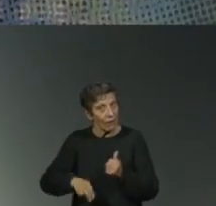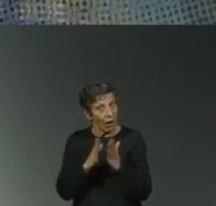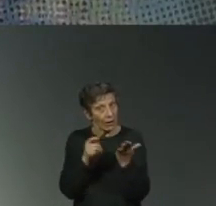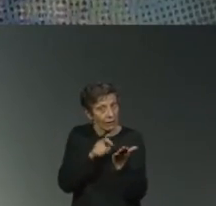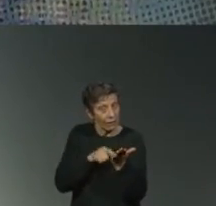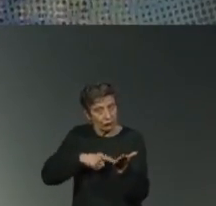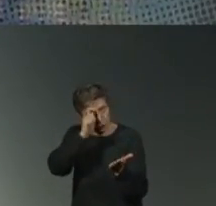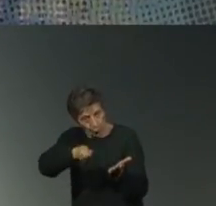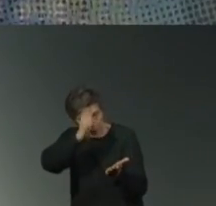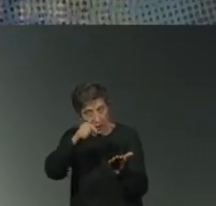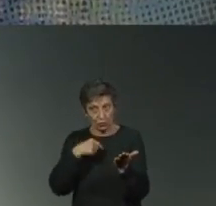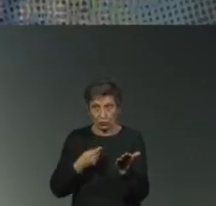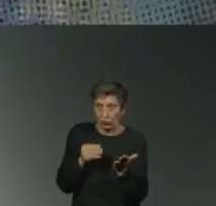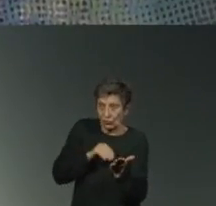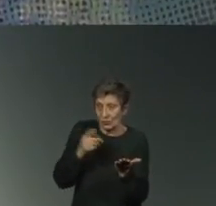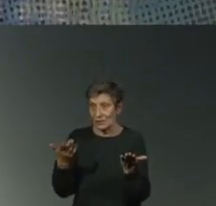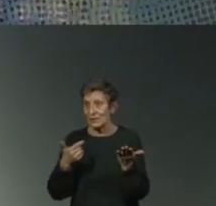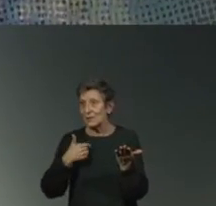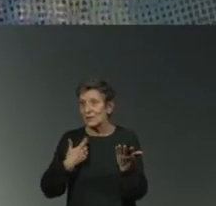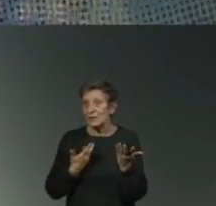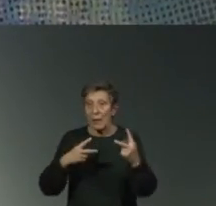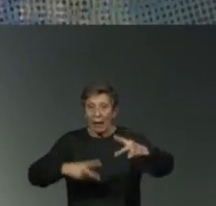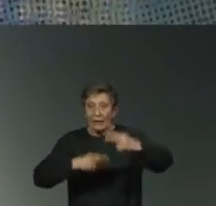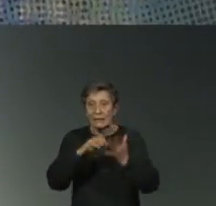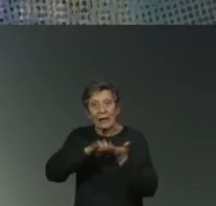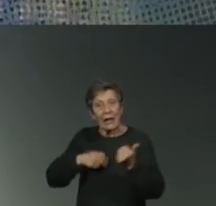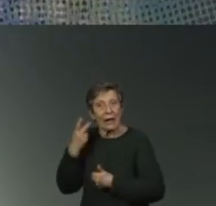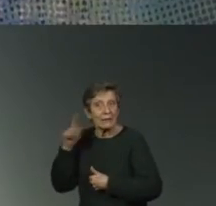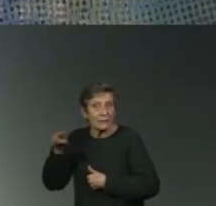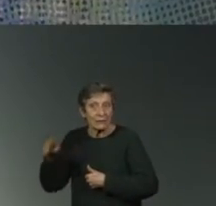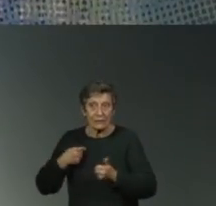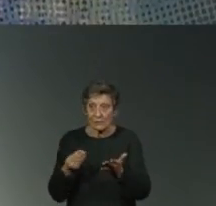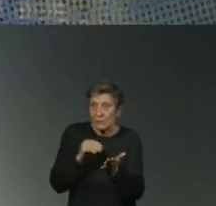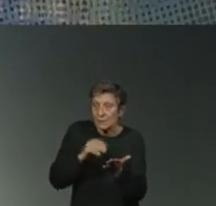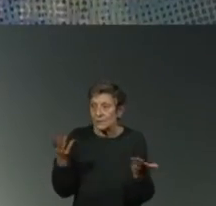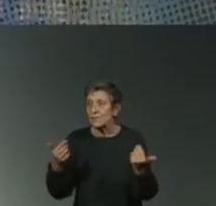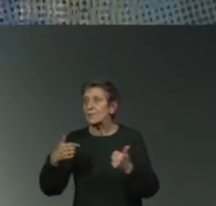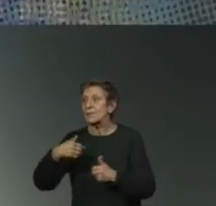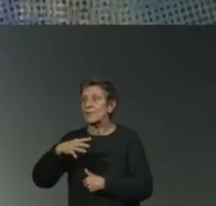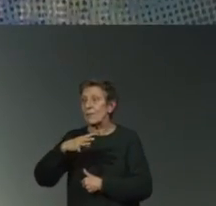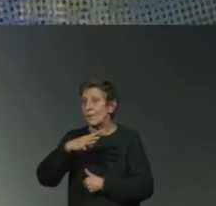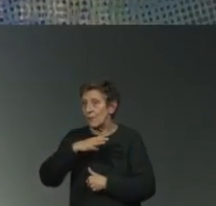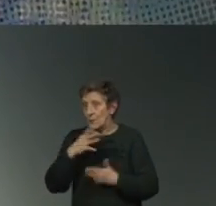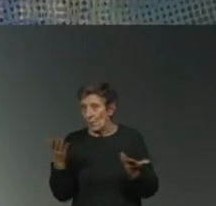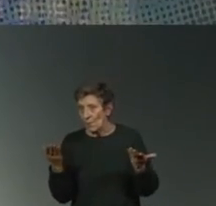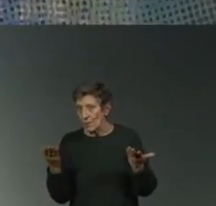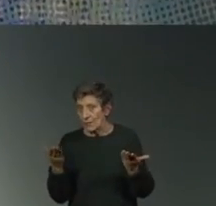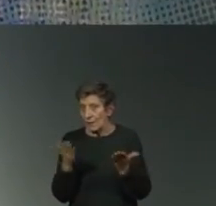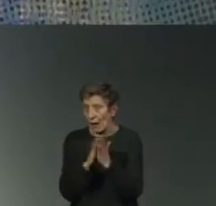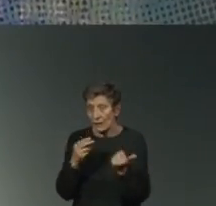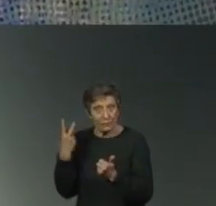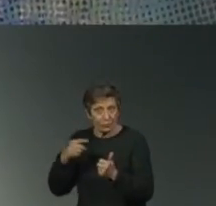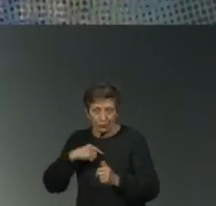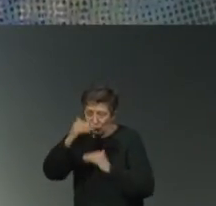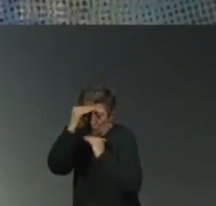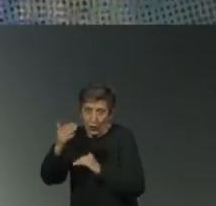citant un long extrait d'un de ses textes. Il y a un livre de Francis Ponge que j'adore qui s'appelle La fabrique du pré. Mais on pourrait dire aussi que